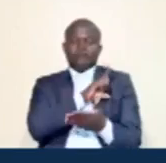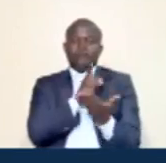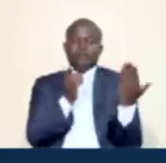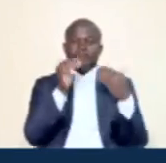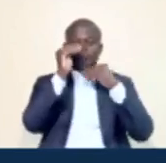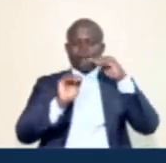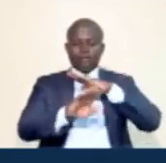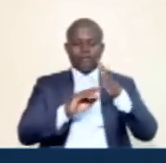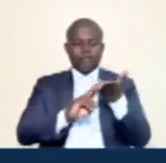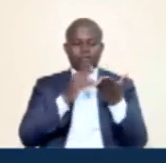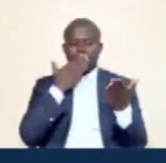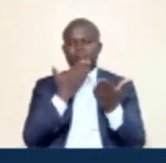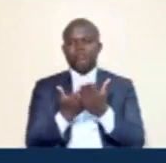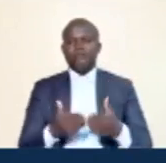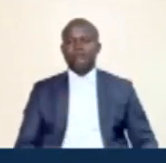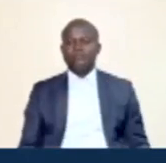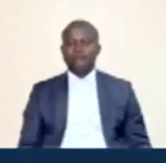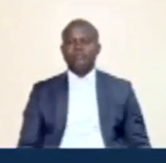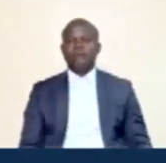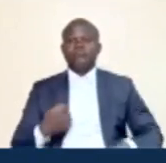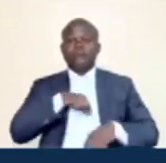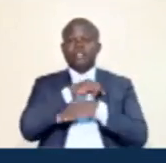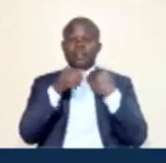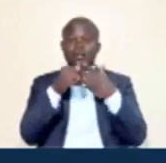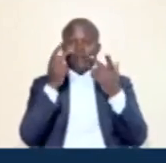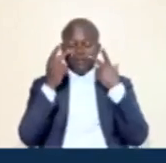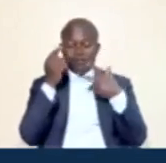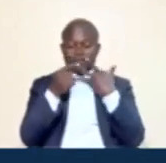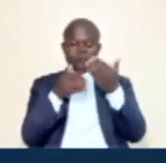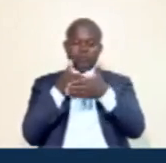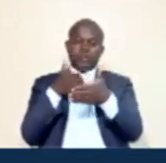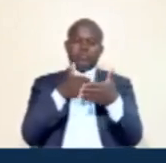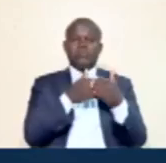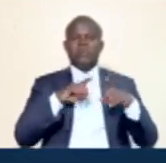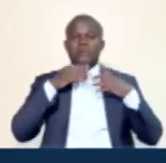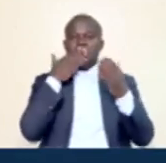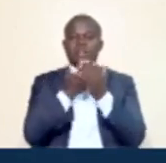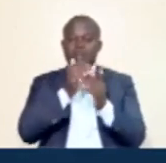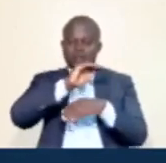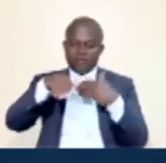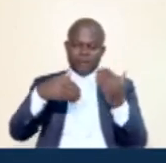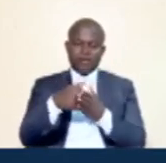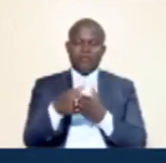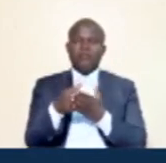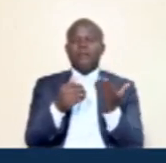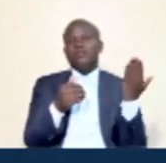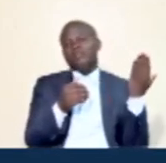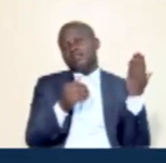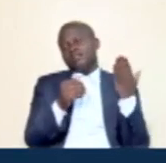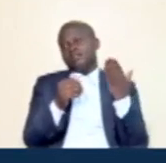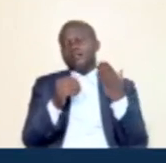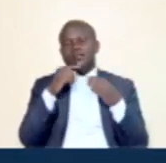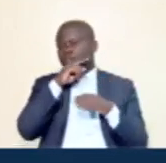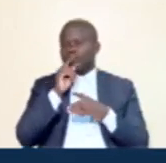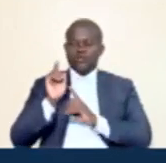nzego z'ibanza byazwe umusaruro. Tuzarebera hamwe noneho na bya bindi bibangamira imibereho myiza y'abaturage, tubyita mu cyongereza human security issues,